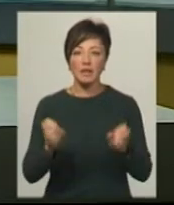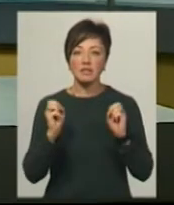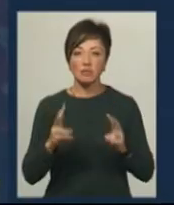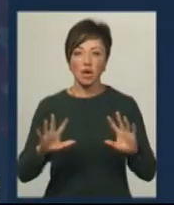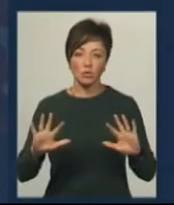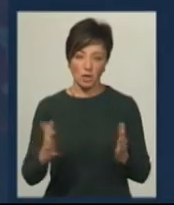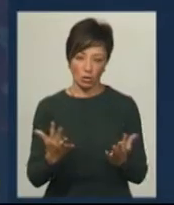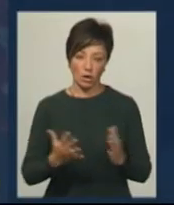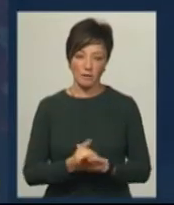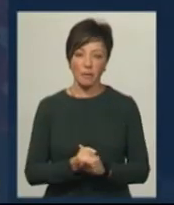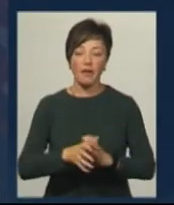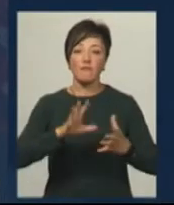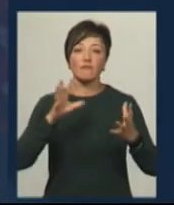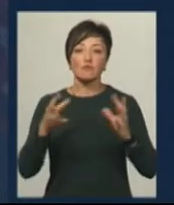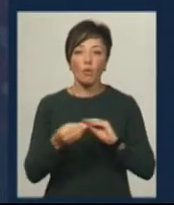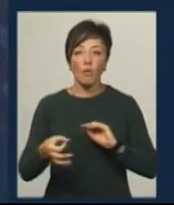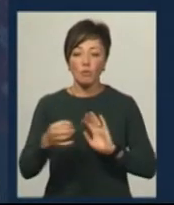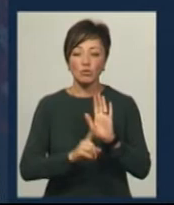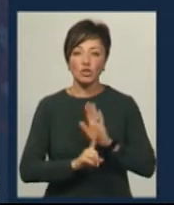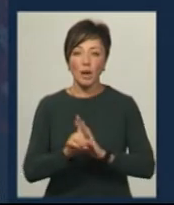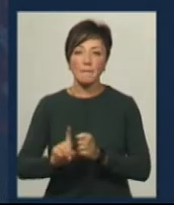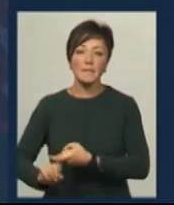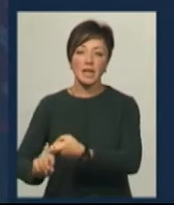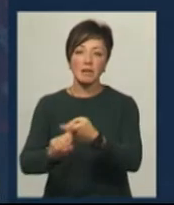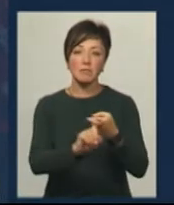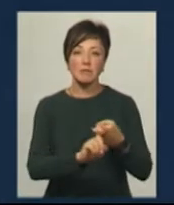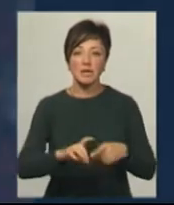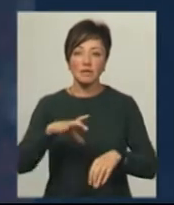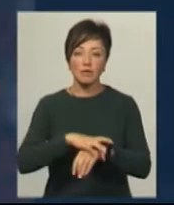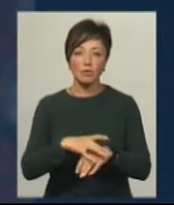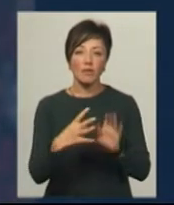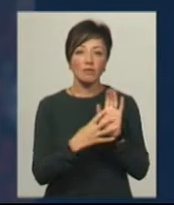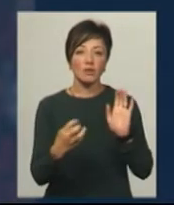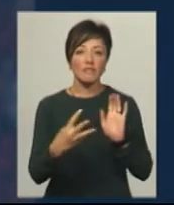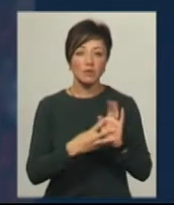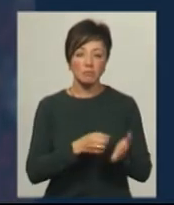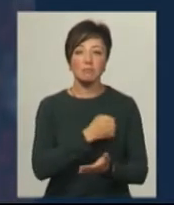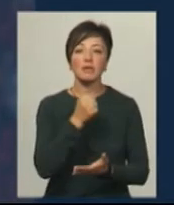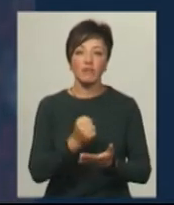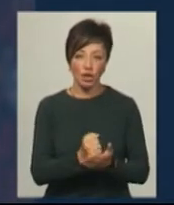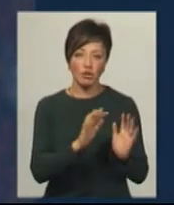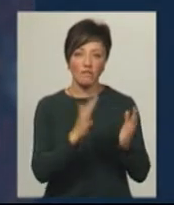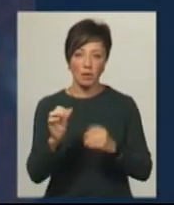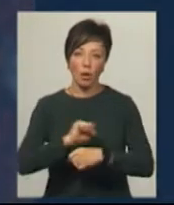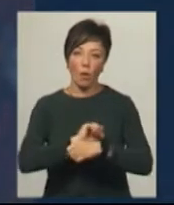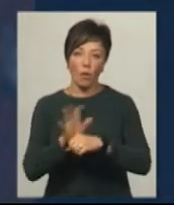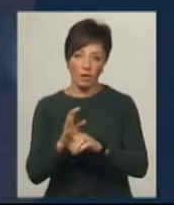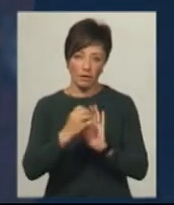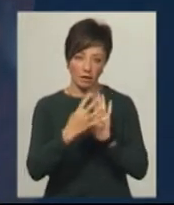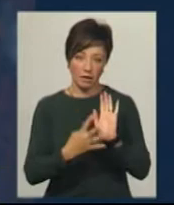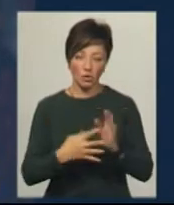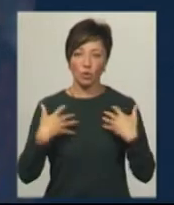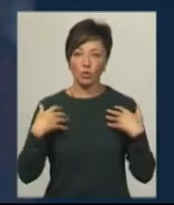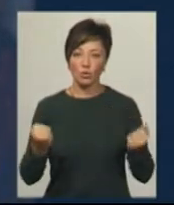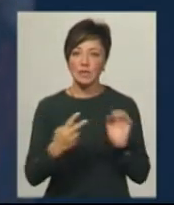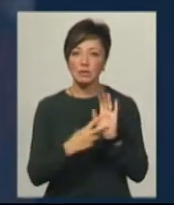надзвичайної ситуації. Всього в області від початку пандемії зафіксовано 908 підтверджених випадків COVID-19.